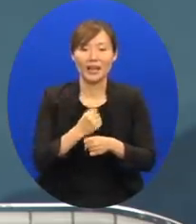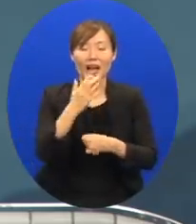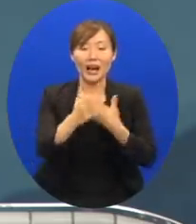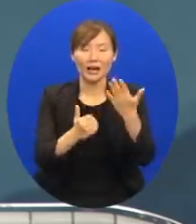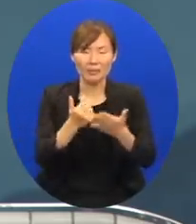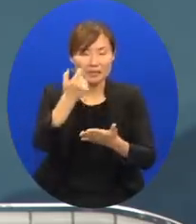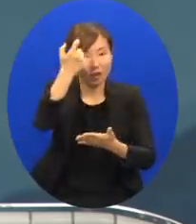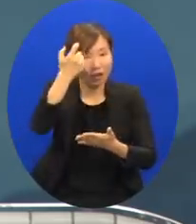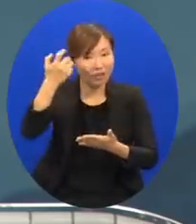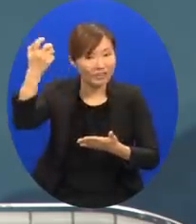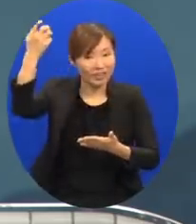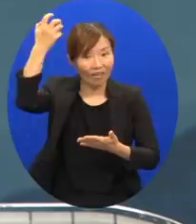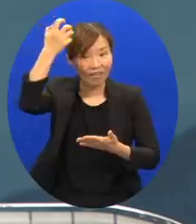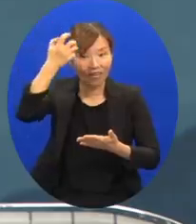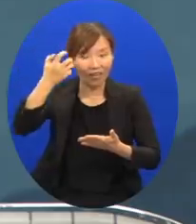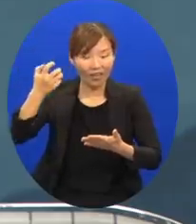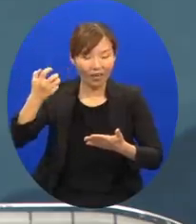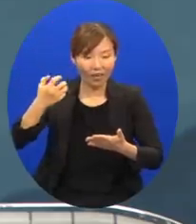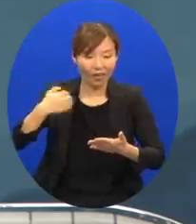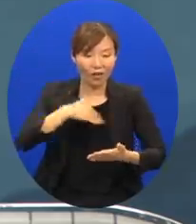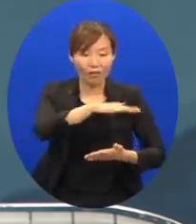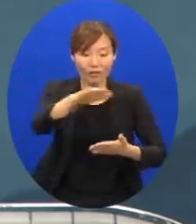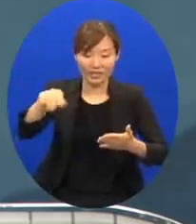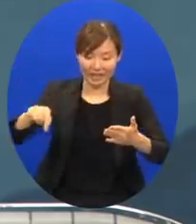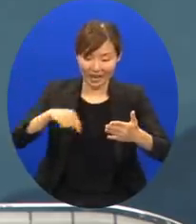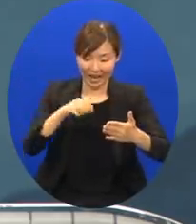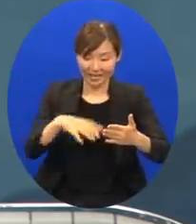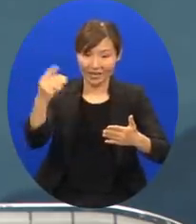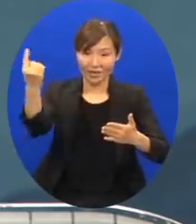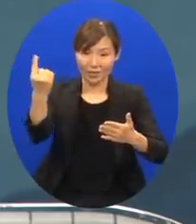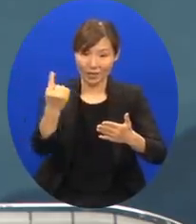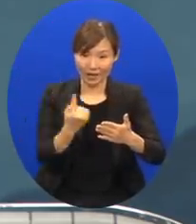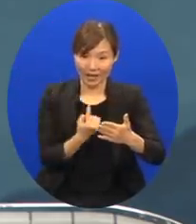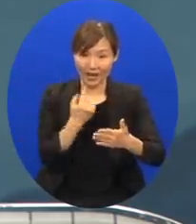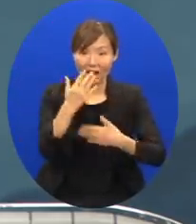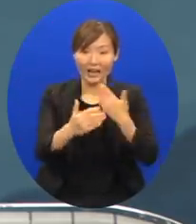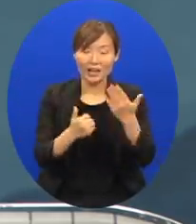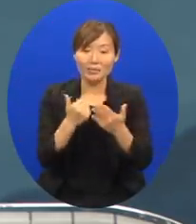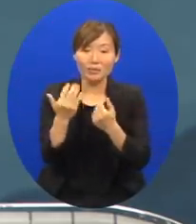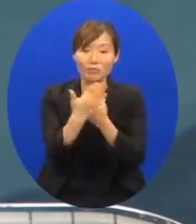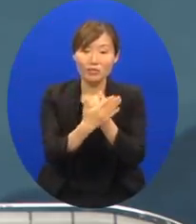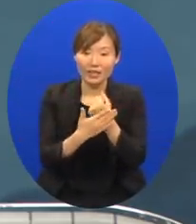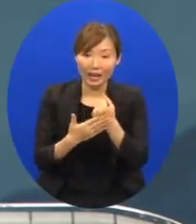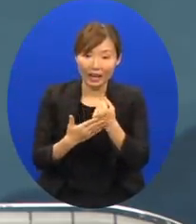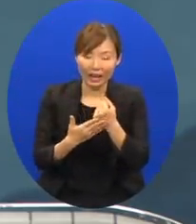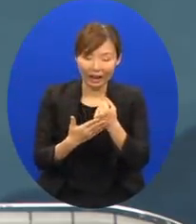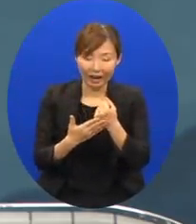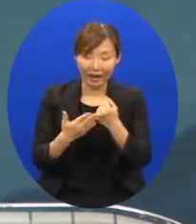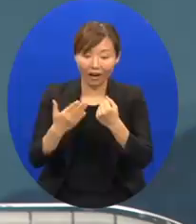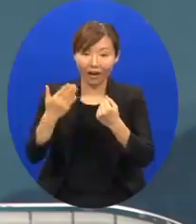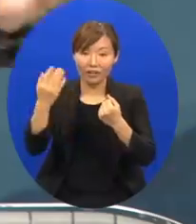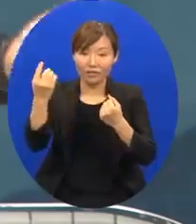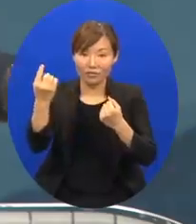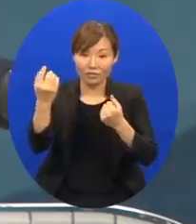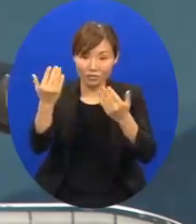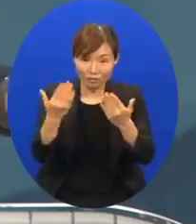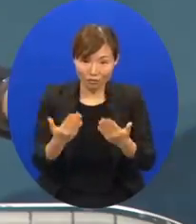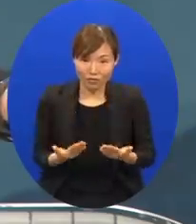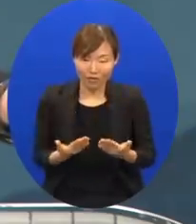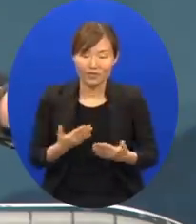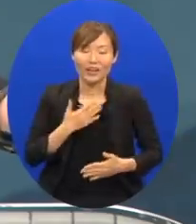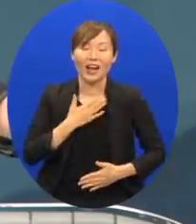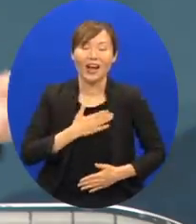성령께서 우리 안에 오셨기 때문에 하나님이 우리에게 은혜로 주신 것이 무엇인지를 우리가 알 수